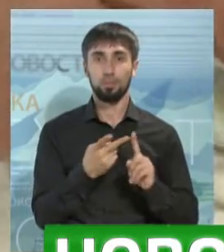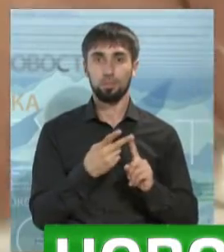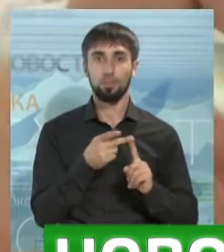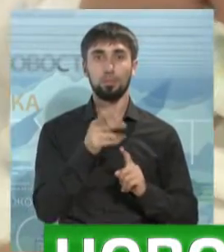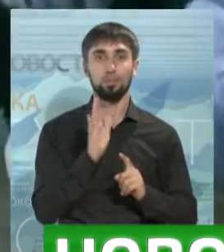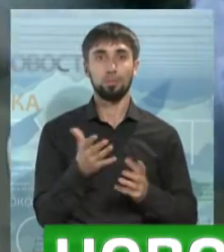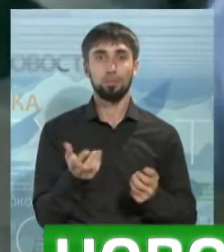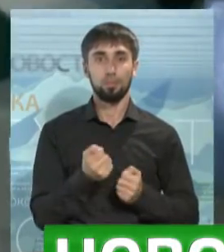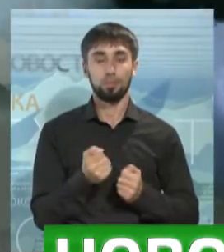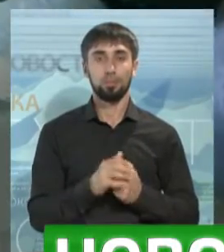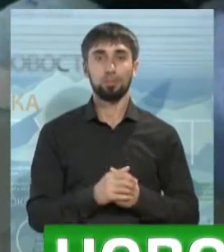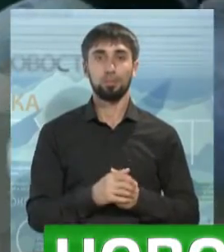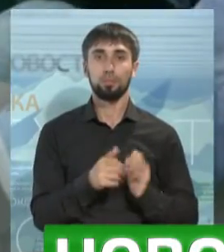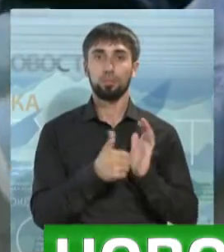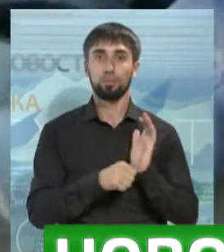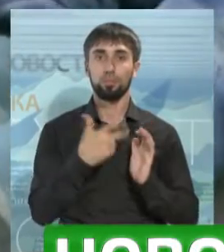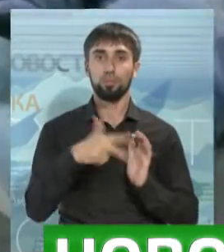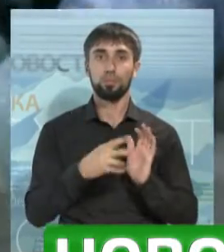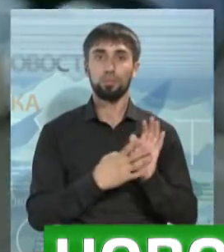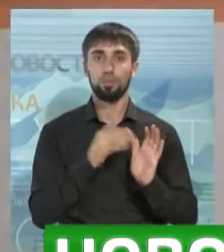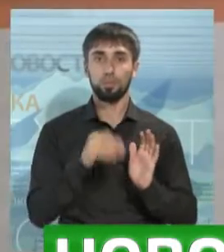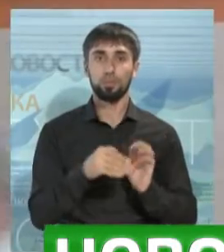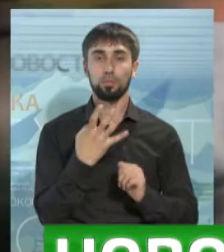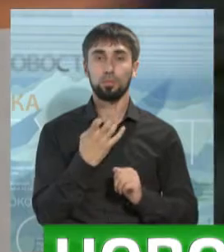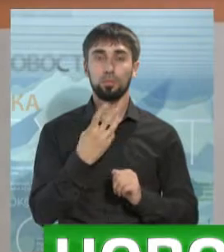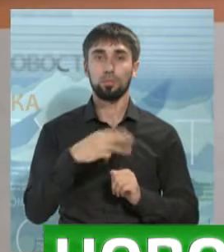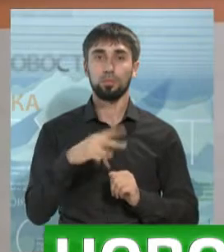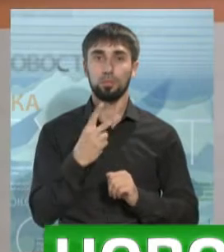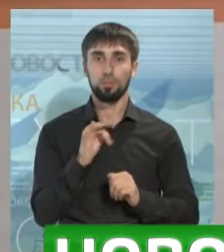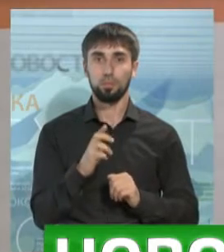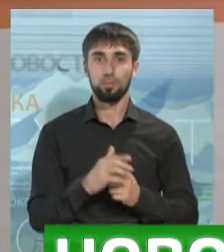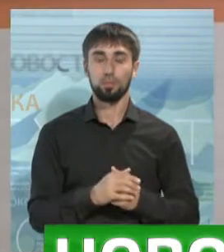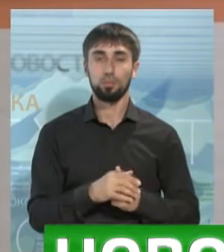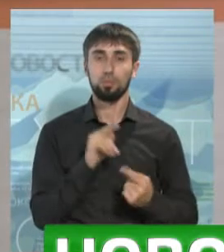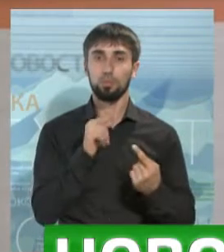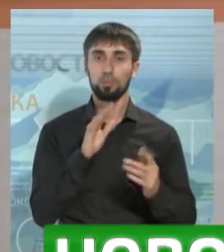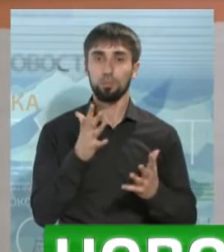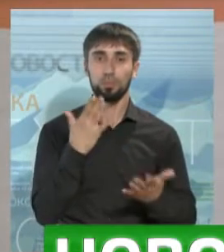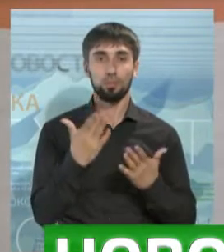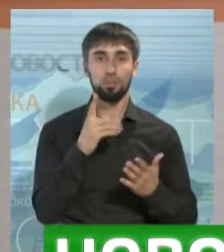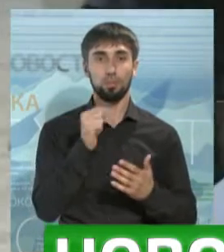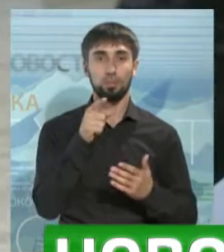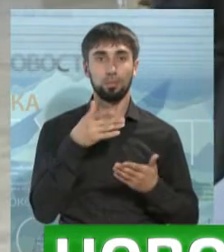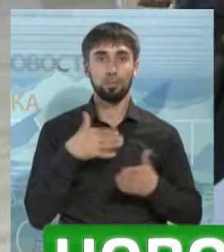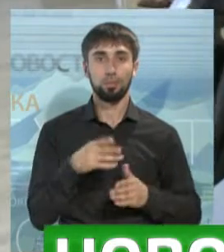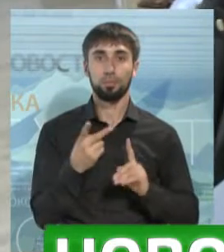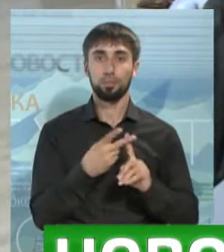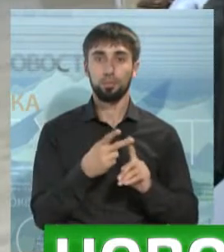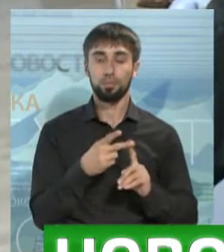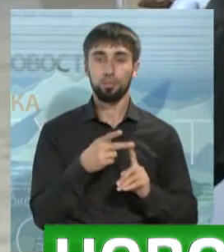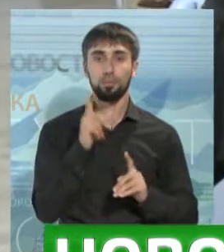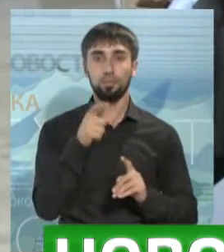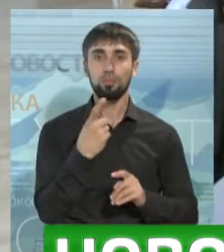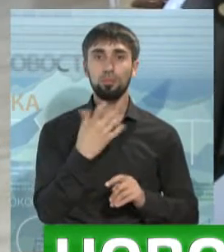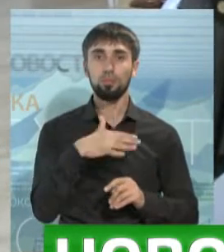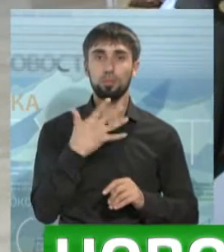второго ребенка составит 600 39000 432 рубля в противном случае за рождение второго ребенка положено сто пятьдесят